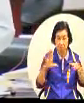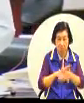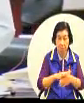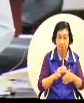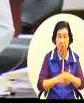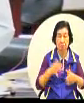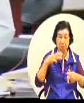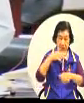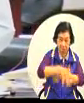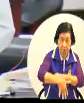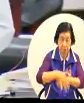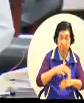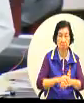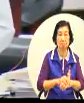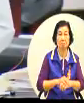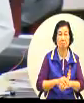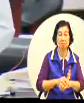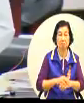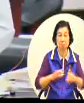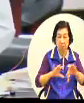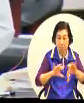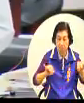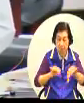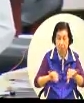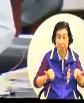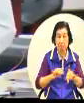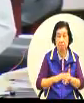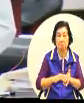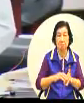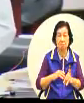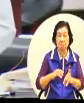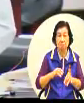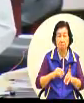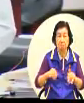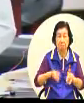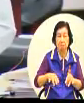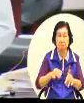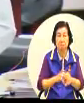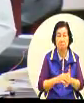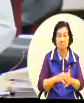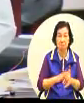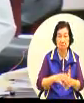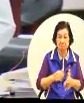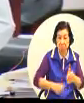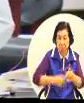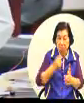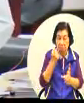水案的地方联盟的执行长，